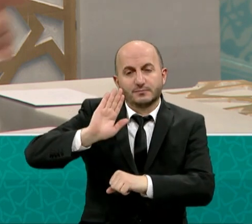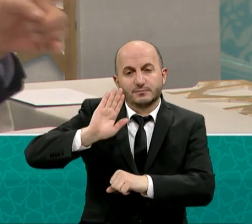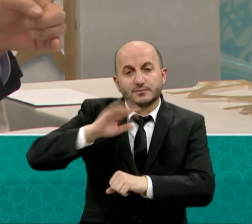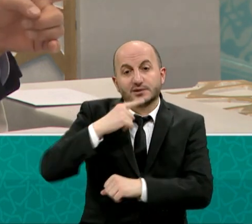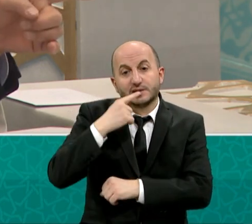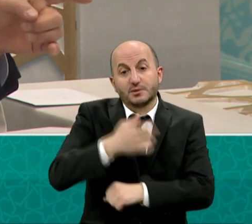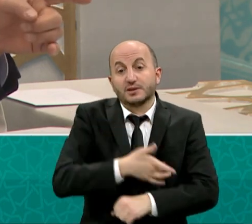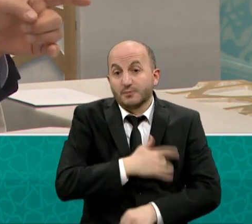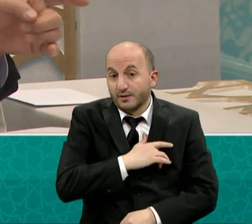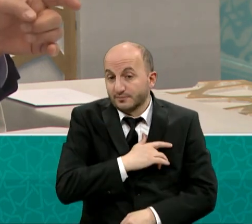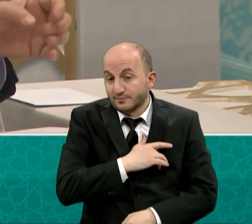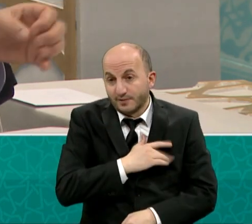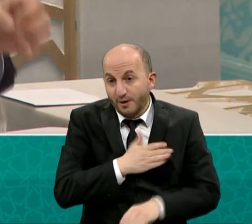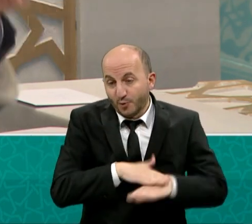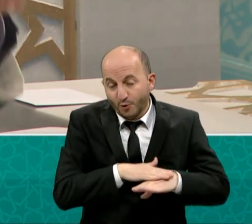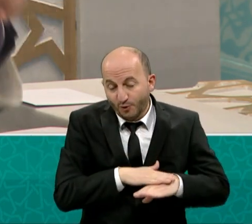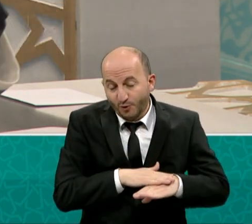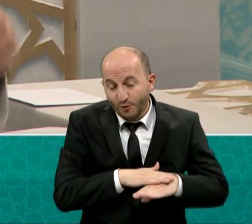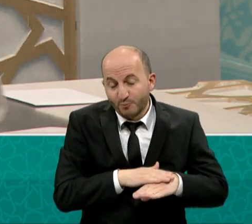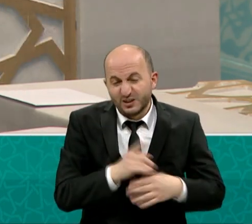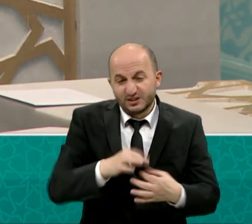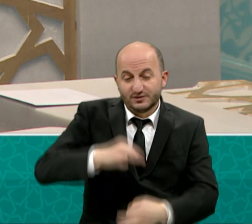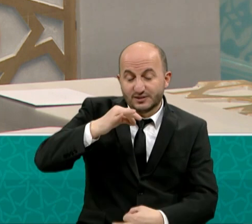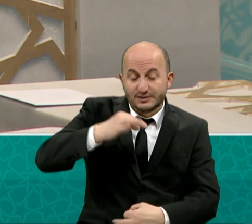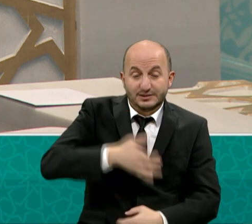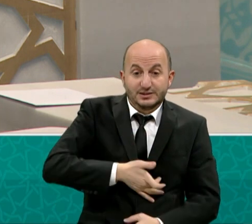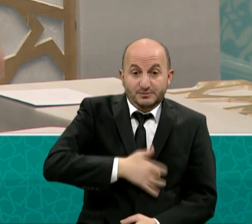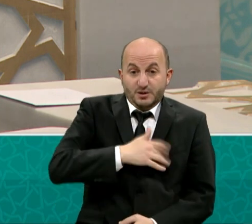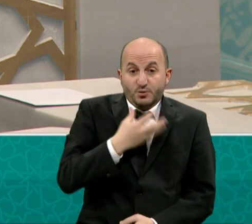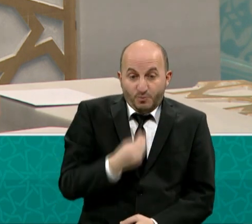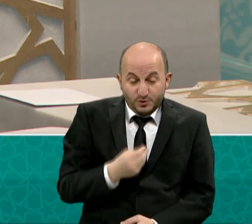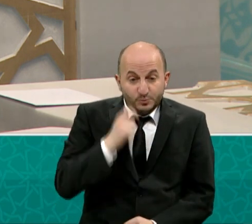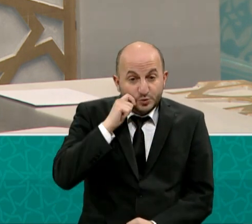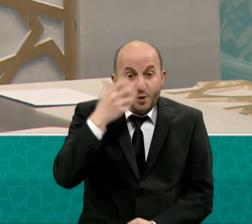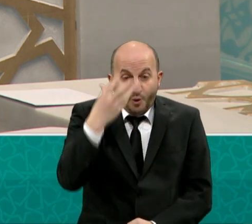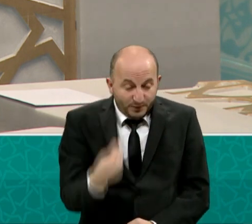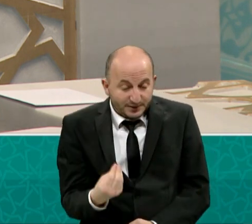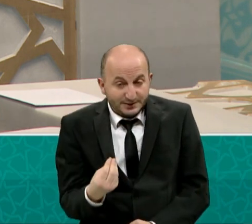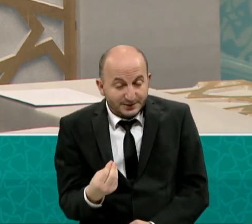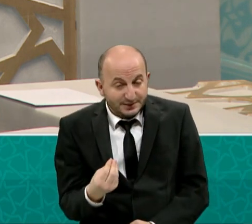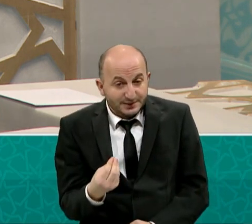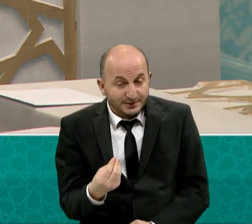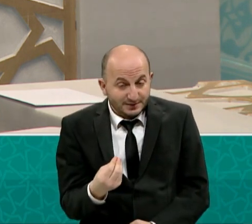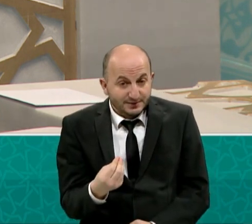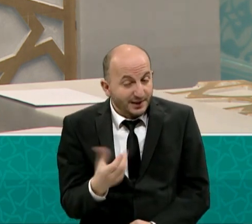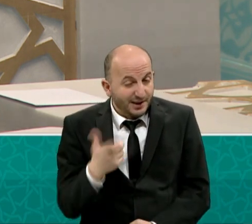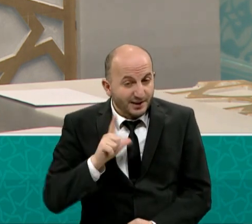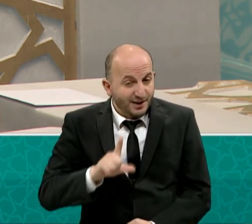ki iman ne yapıyor kardeşlerim? Bir insanın imanlı olması, mümin olması, Müslüman olması neyi